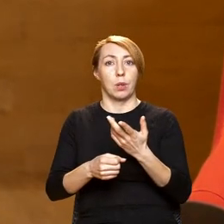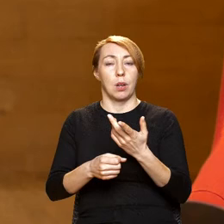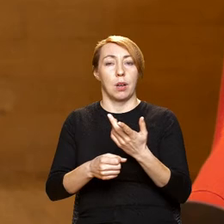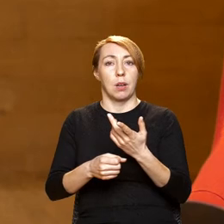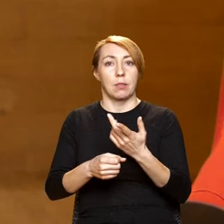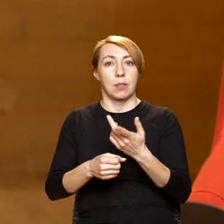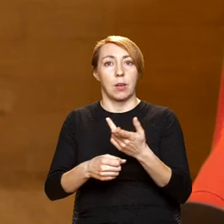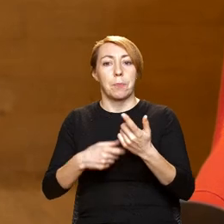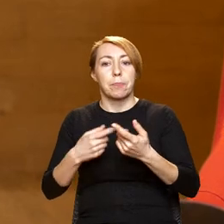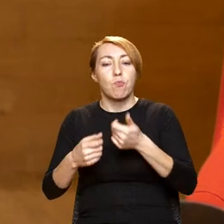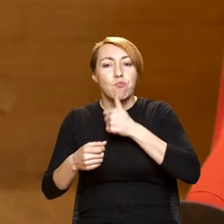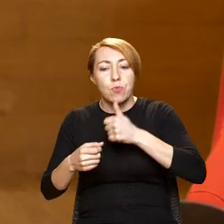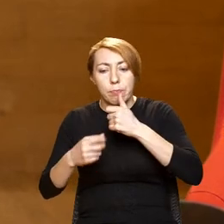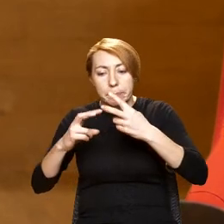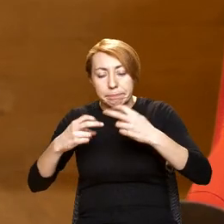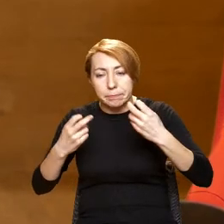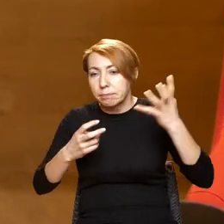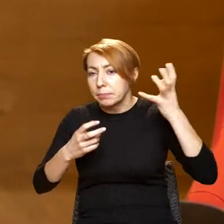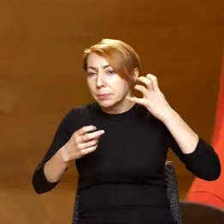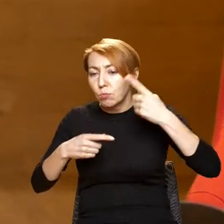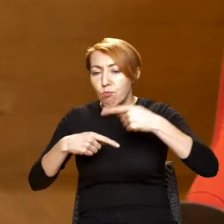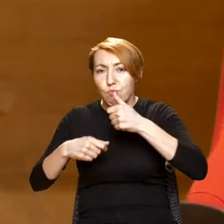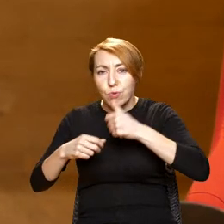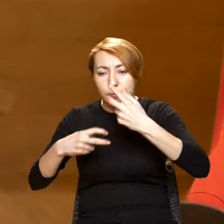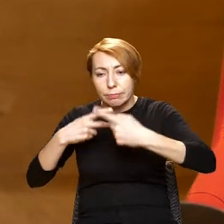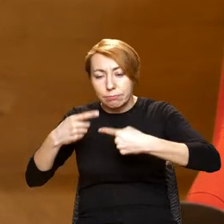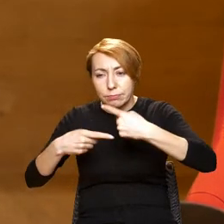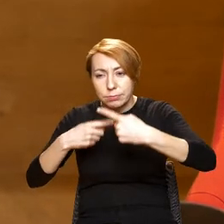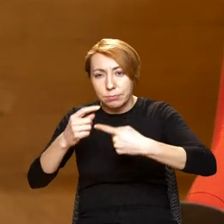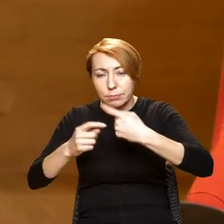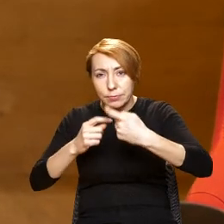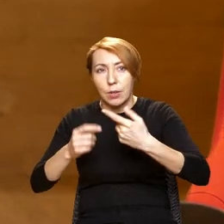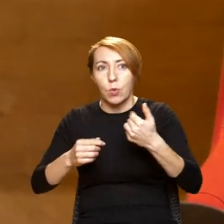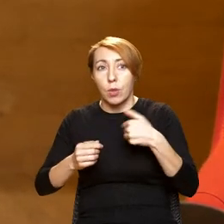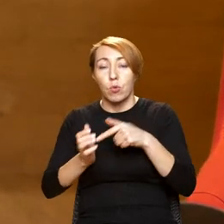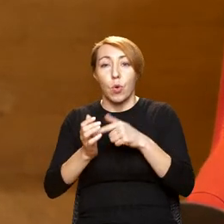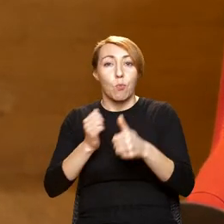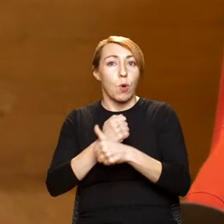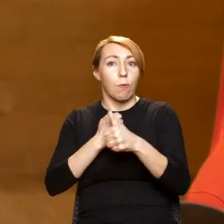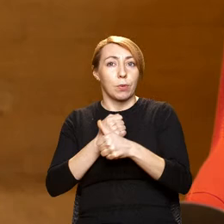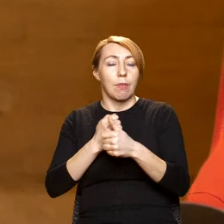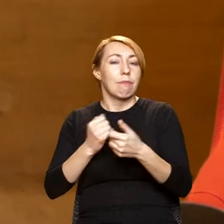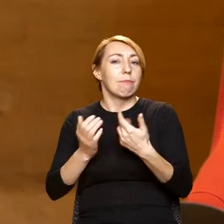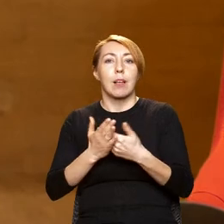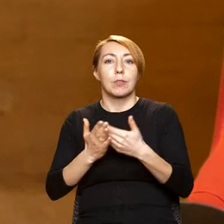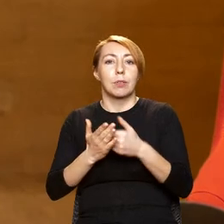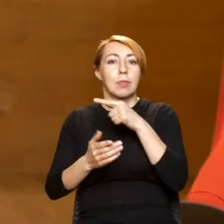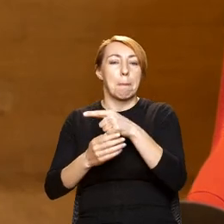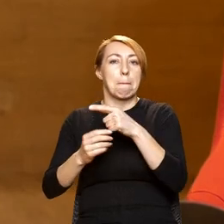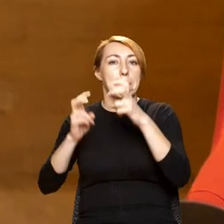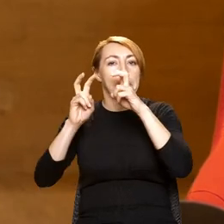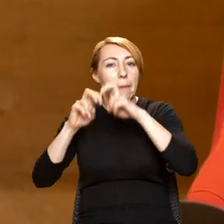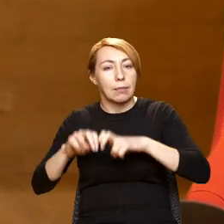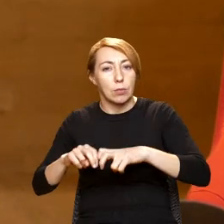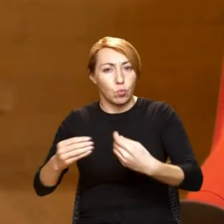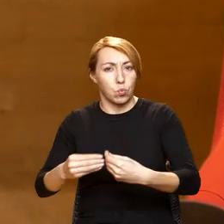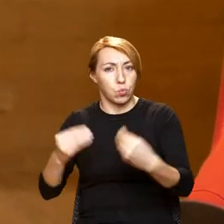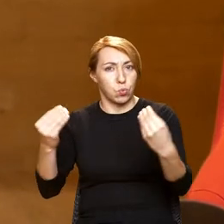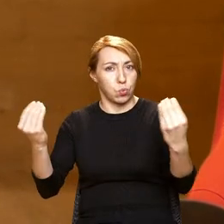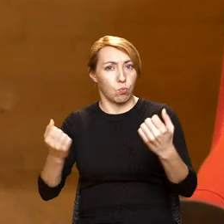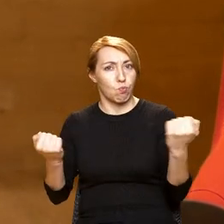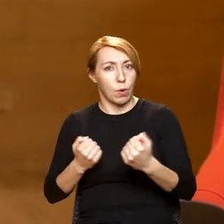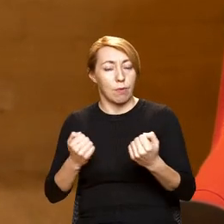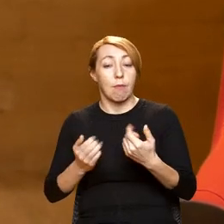stworzenie warunków do ich odtwarzania. Też jest to jednym z powodów, dlaczego tamte badania się tak rozwijają i